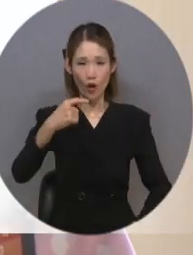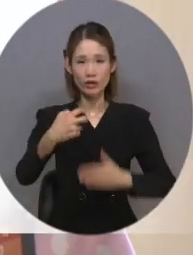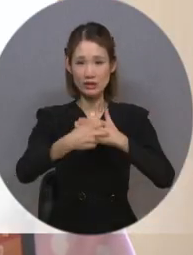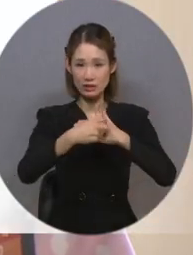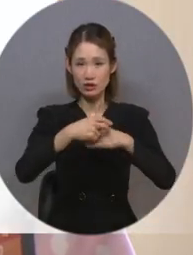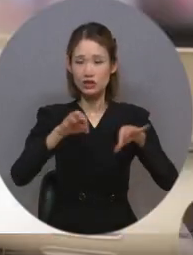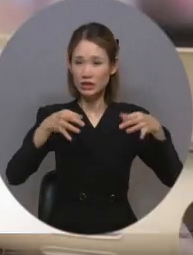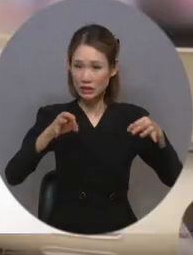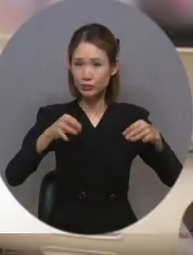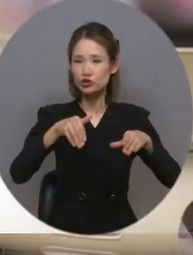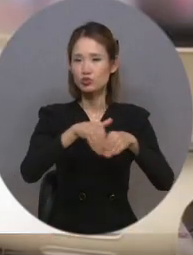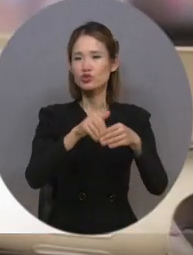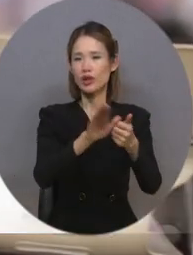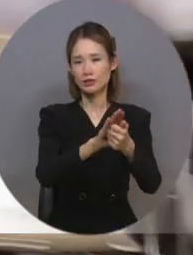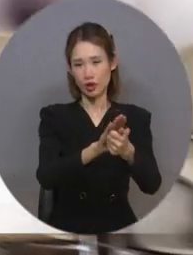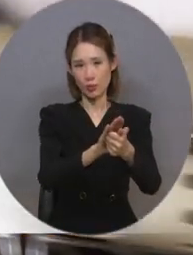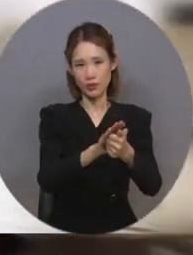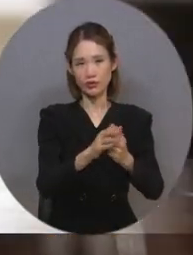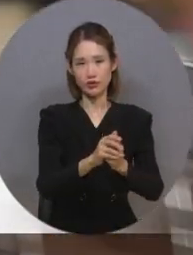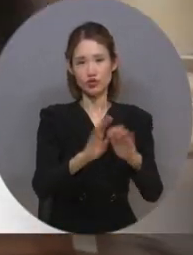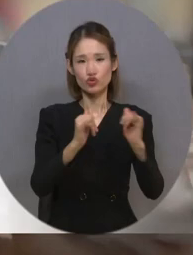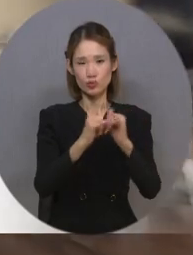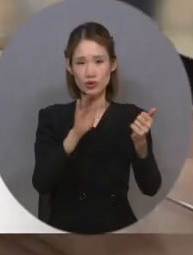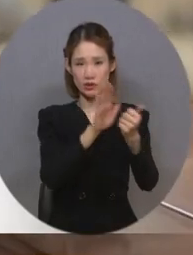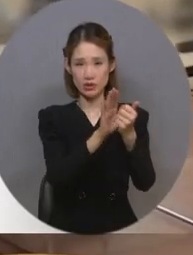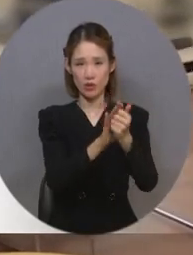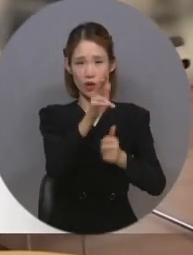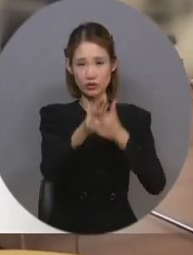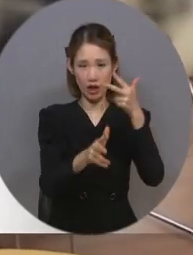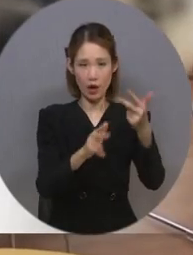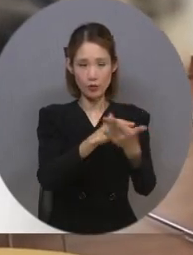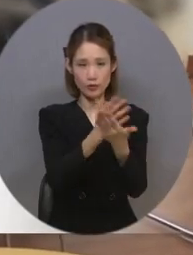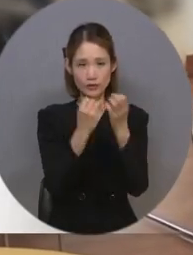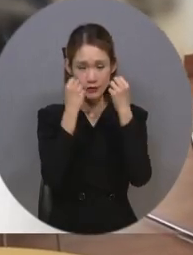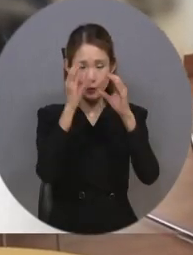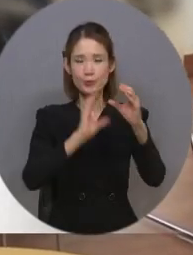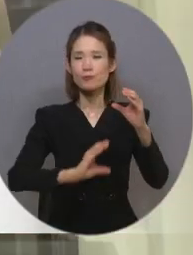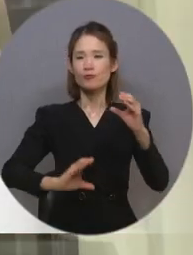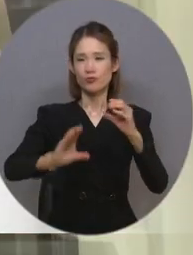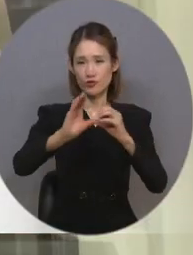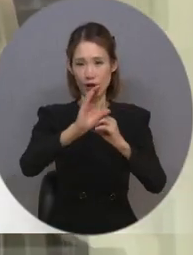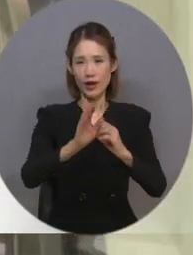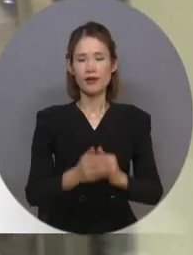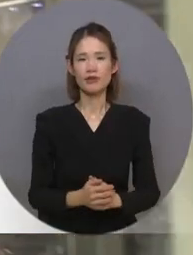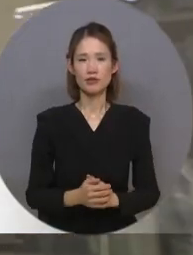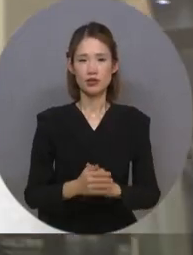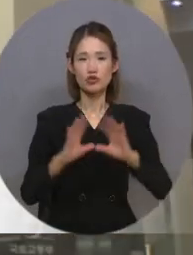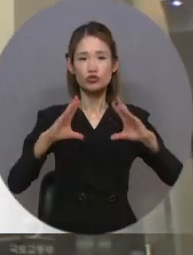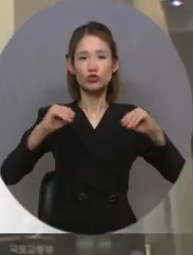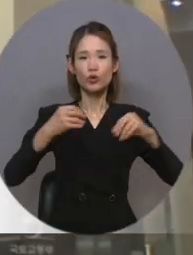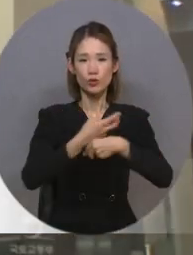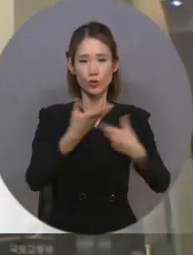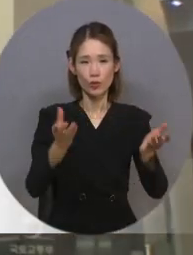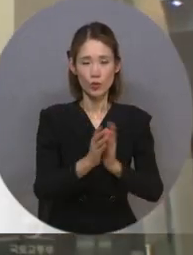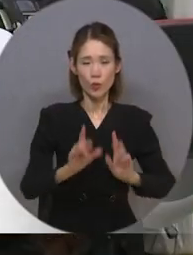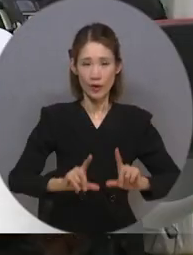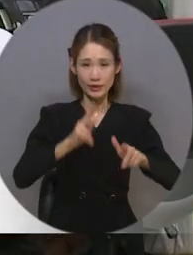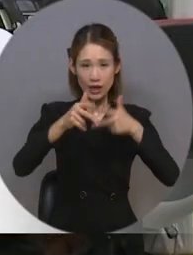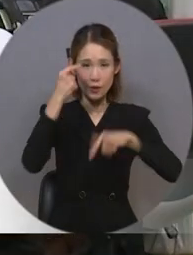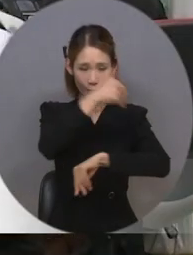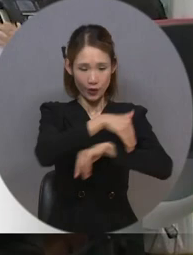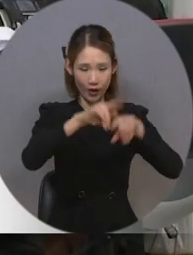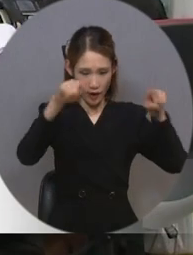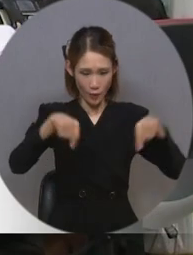의료 금융 문화 서비스를 주민지원사업 유형으로 새롭게 추가했습니다 국토부는 올해 사업계획을